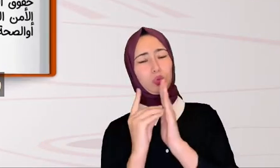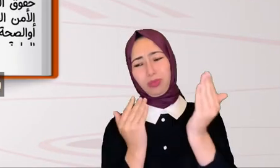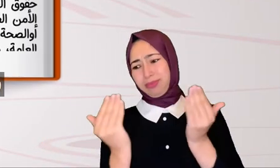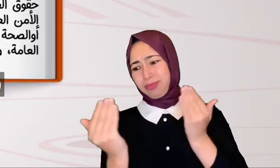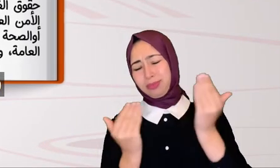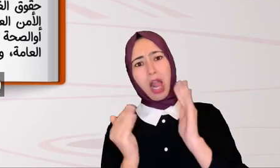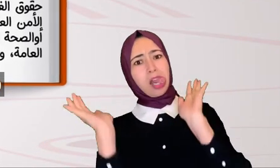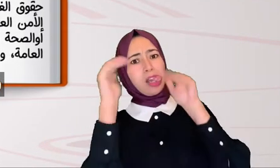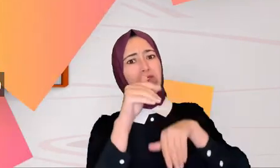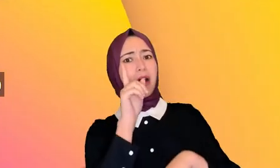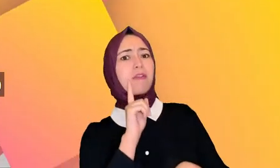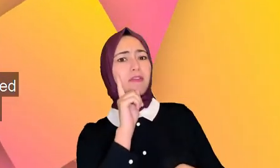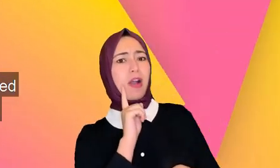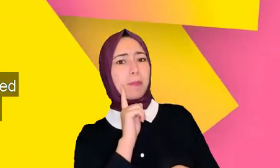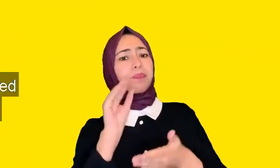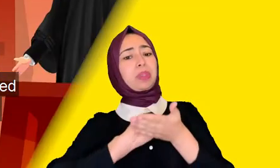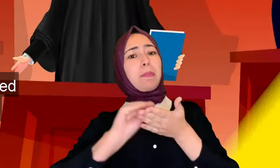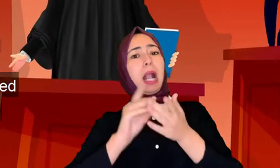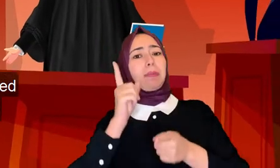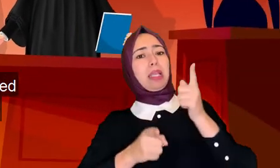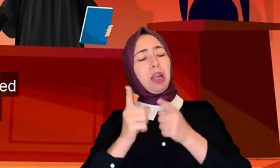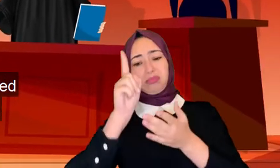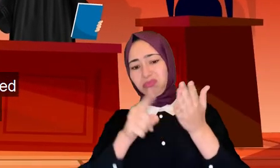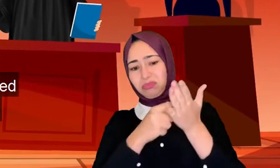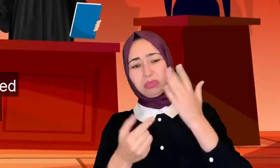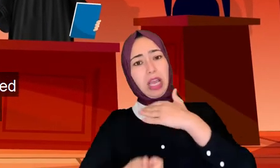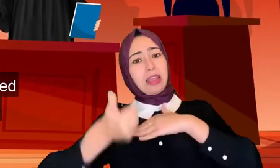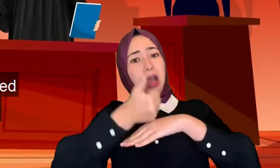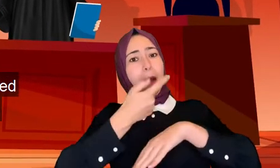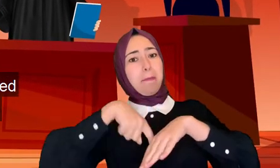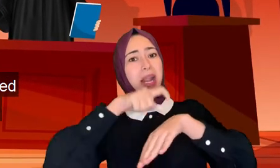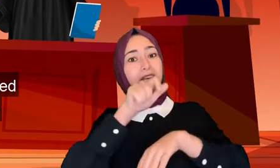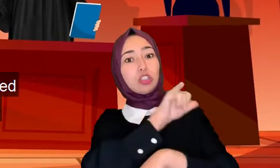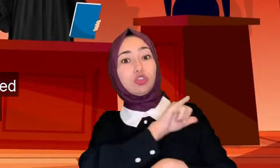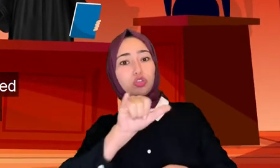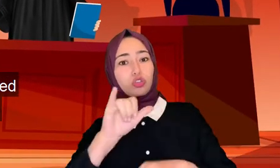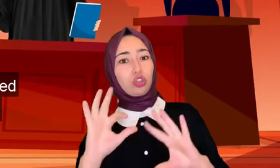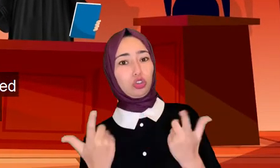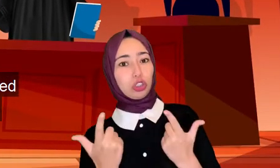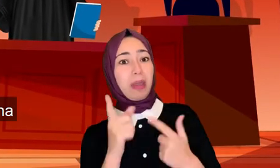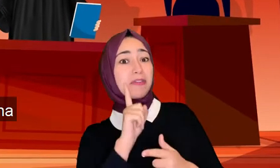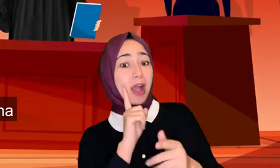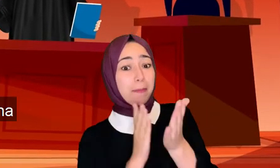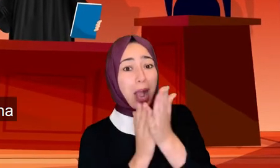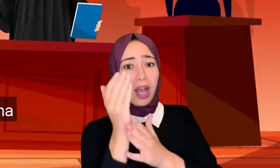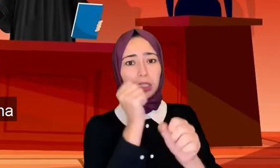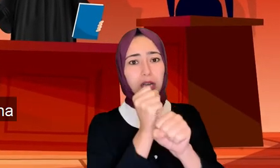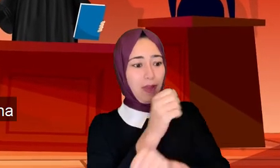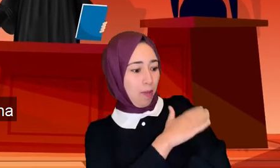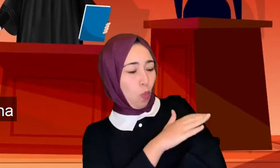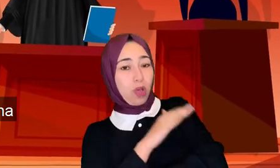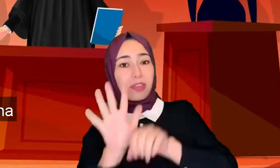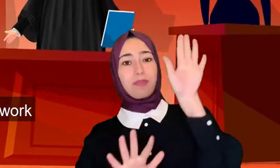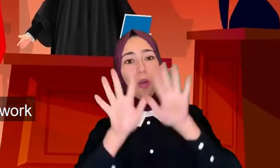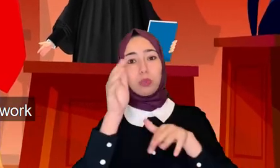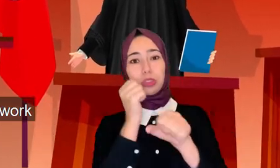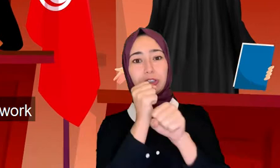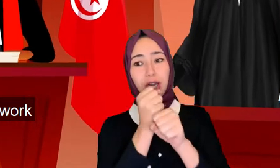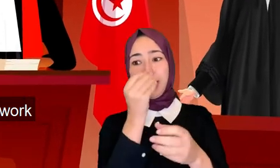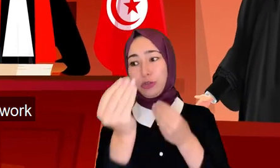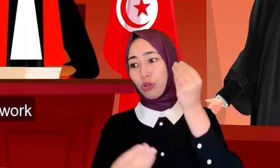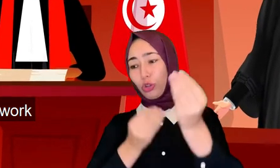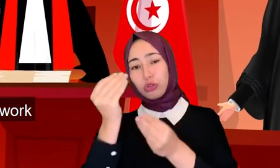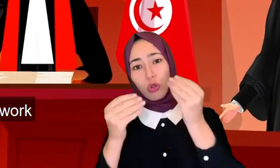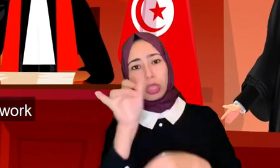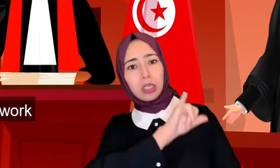من الدستور وغير متناسب. حكمت المحكمة الإدارية بإلغاء قرار رئيس البلدية على خاطره يحرم يمينة والخدامة اللي